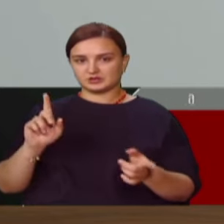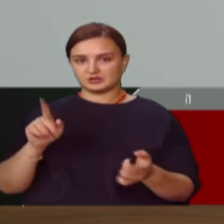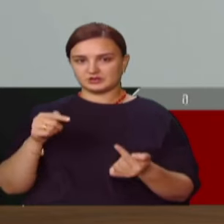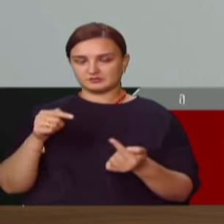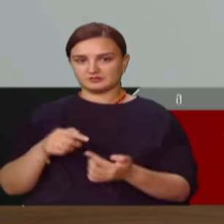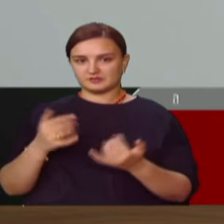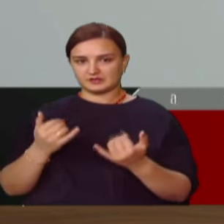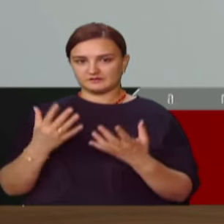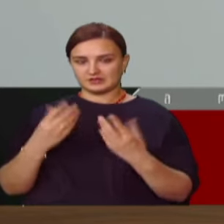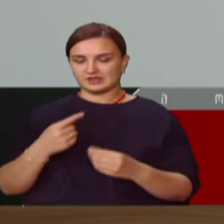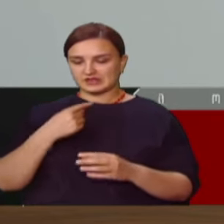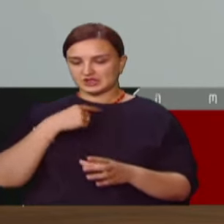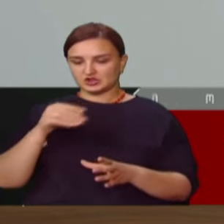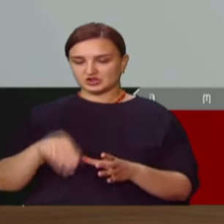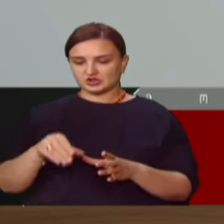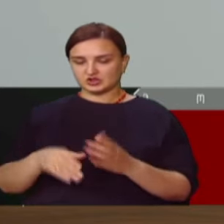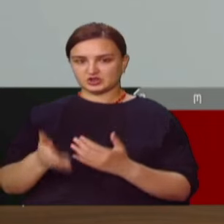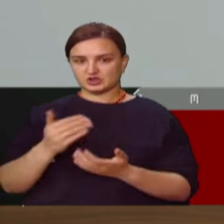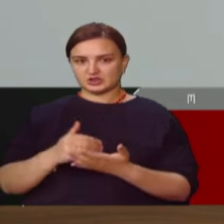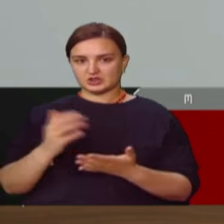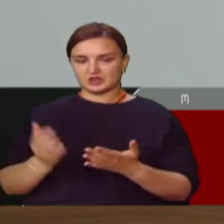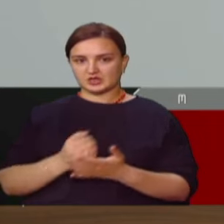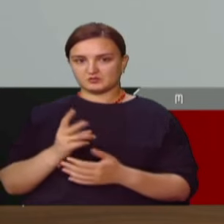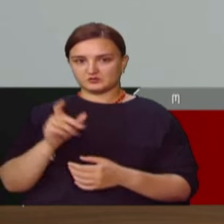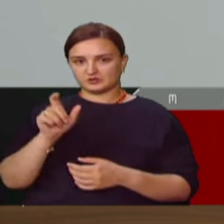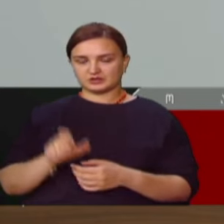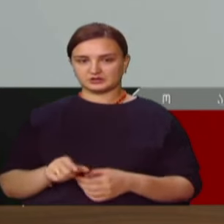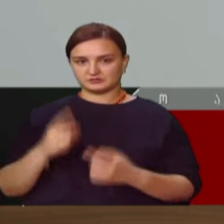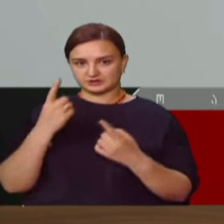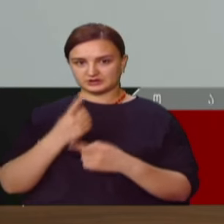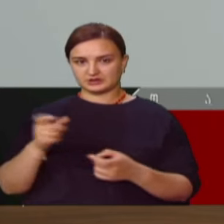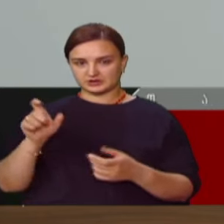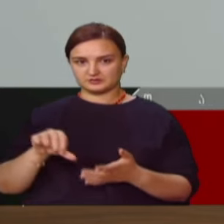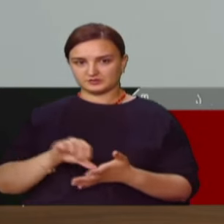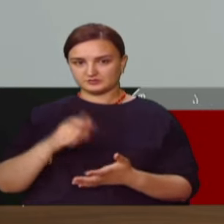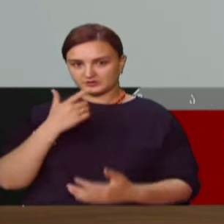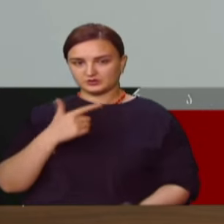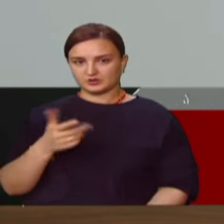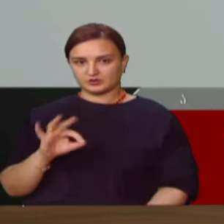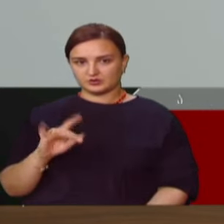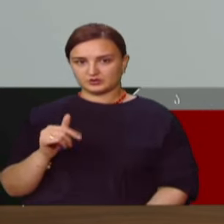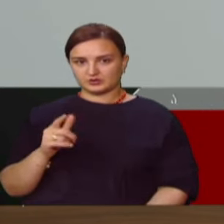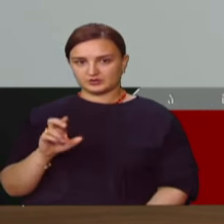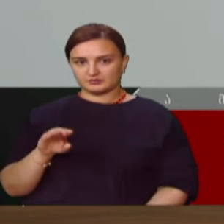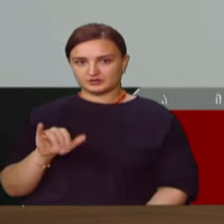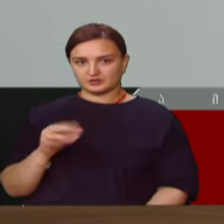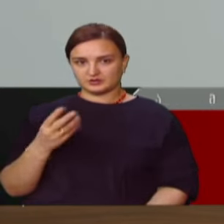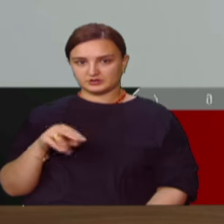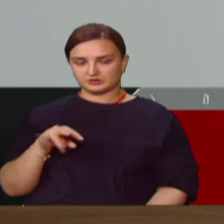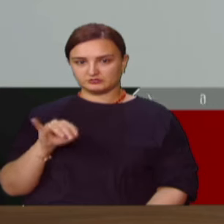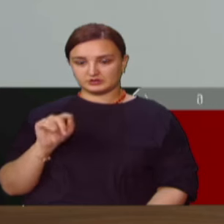შესაბამისად, დღევანდელი კენჭისყრის შედეგად გამარჯვებულ კანდიდატად ცხადდება ბატონი გიორგი გაბიტაშვილი. და